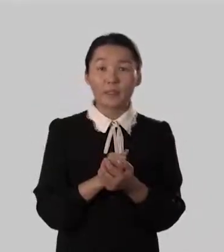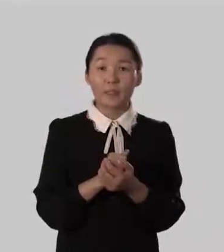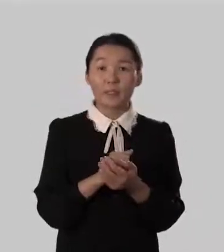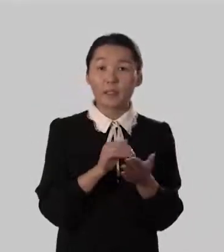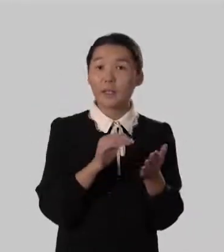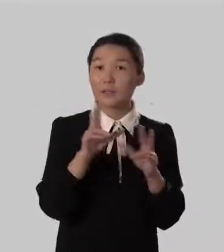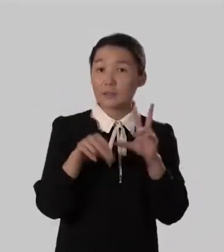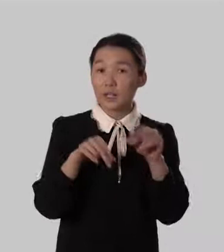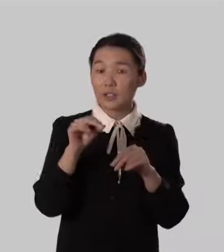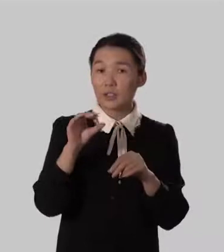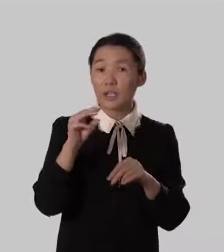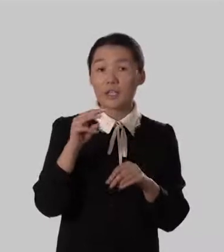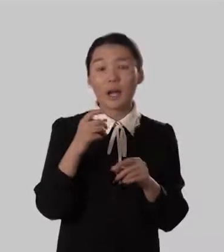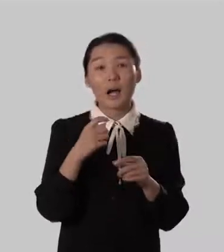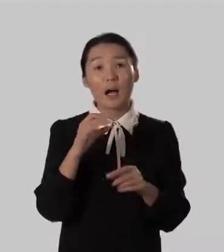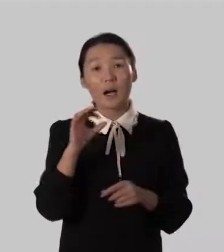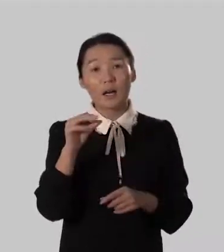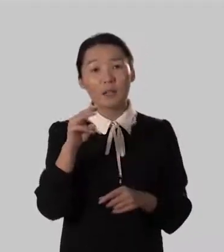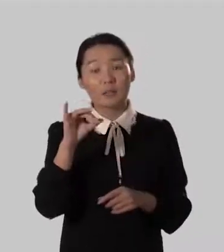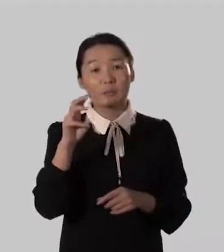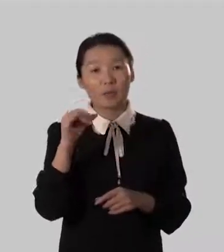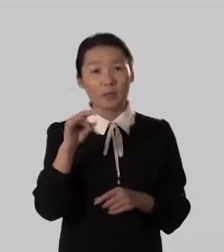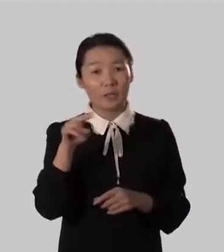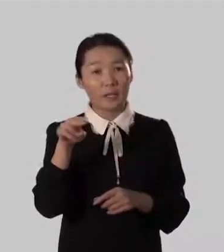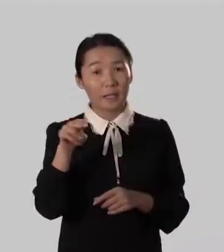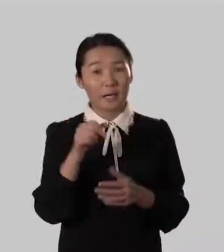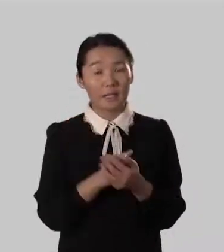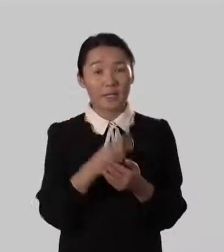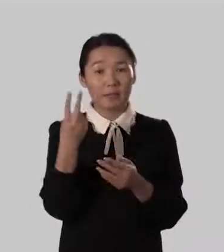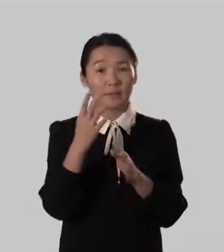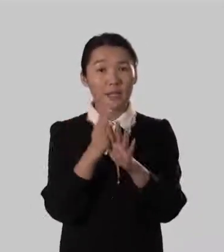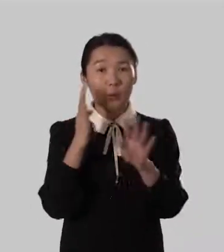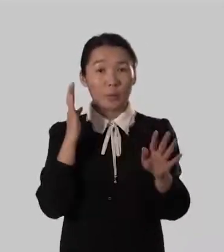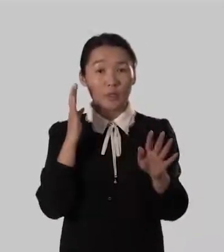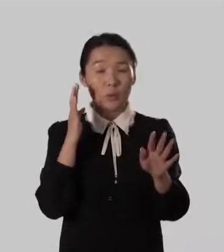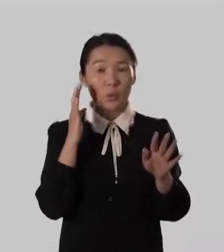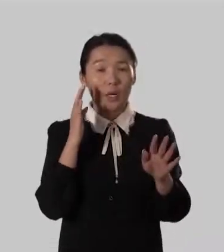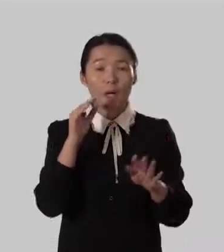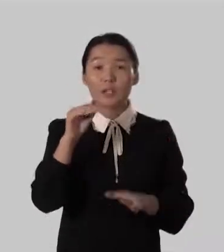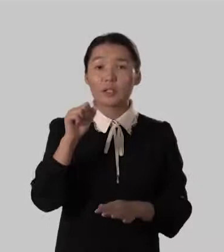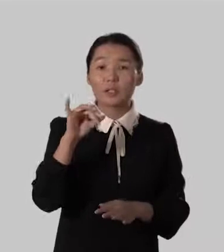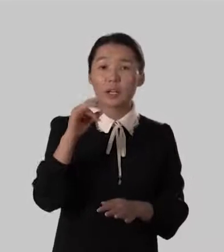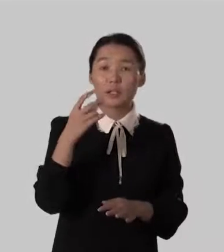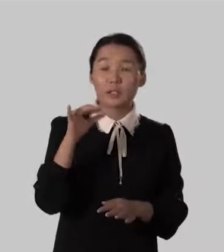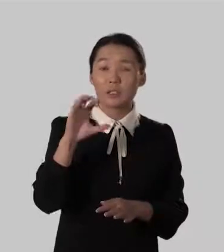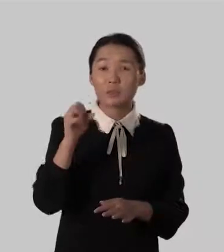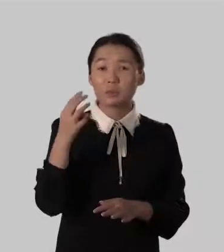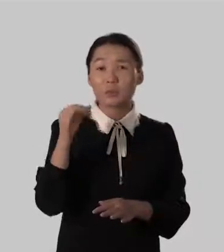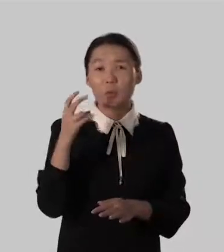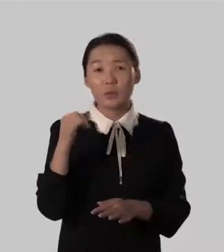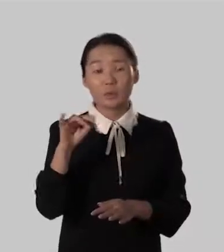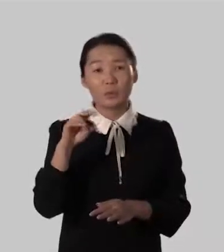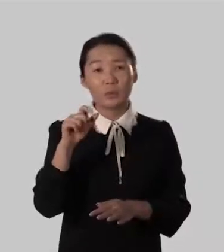это от именно и прилагательное во втором ряду жареные сушеной пуганый